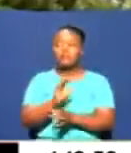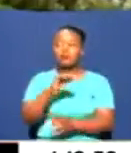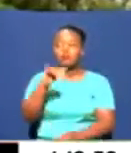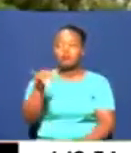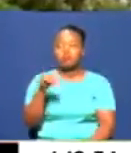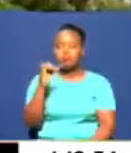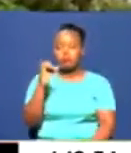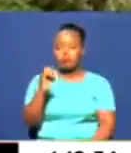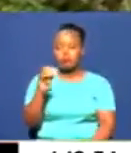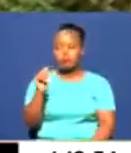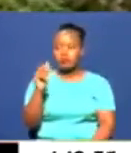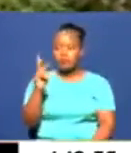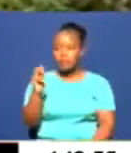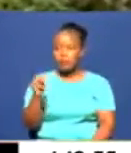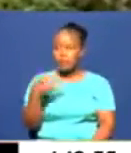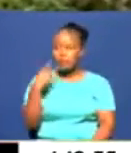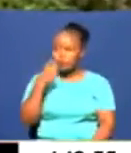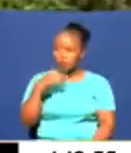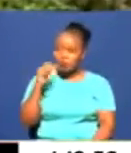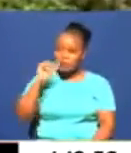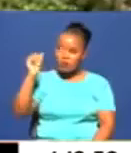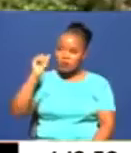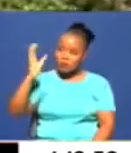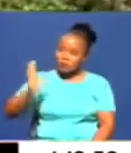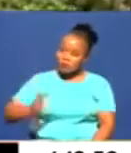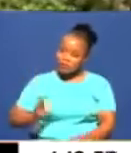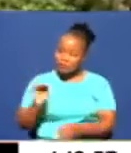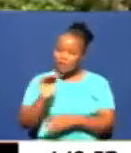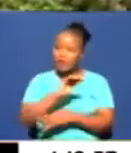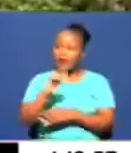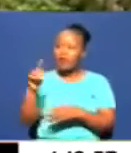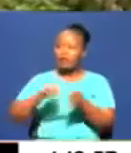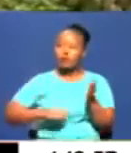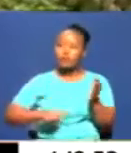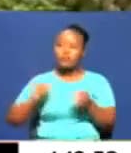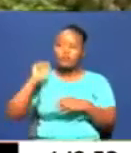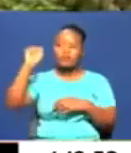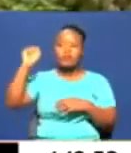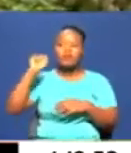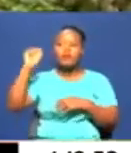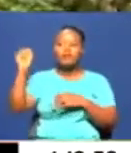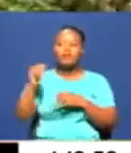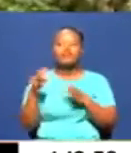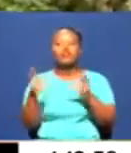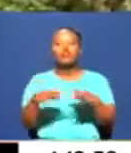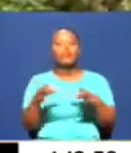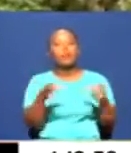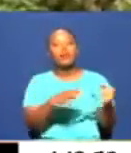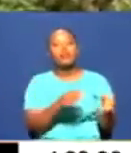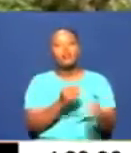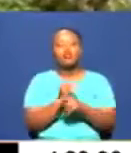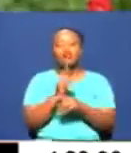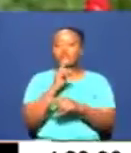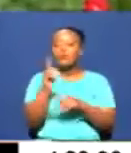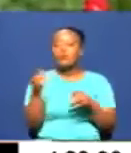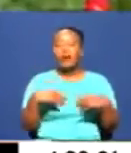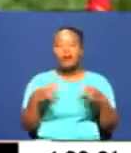a politician, is now making a clarion call to political parties to ensure the free and fair